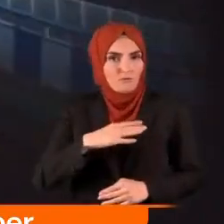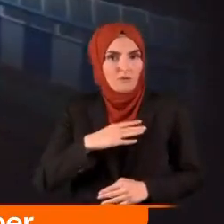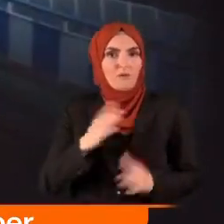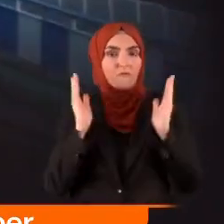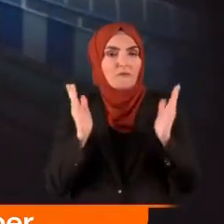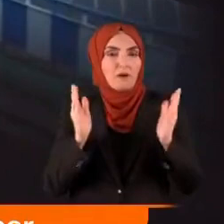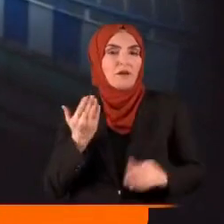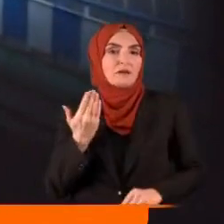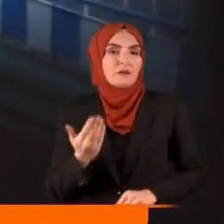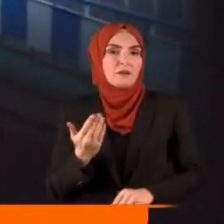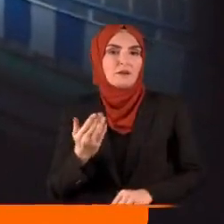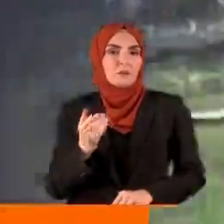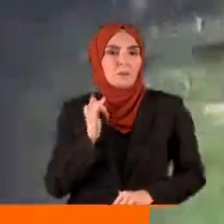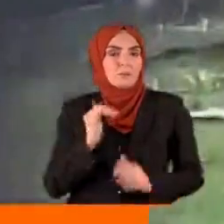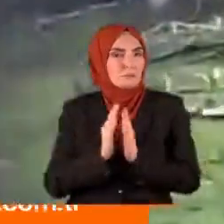Facianın eşiğinden dönüldü.